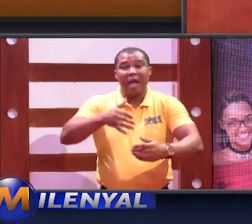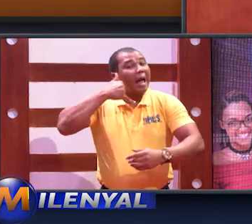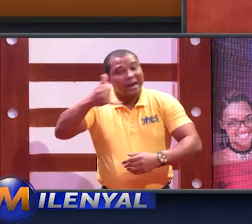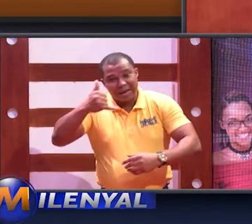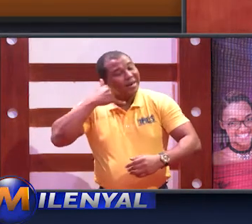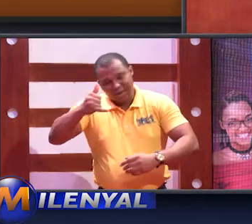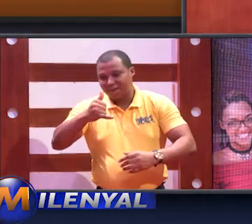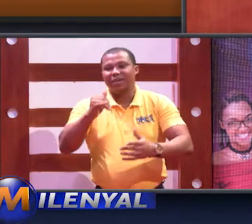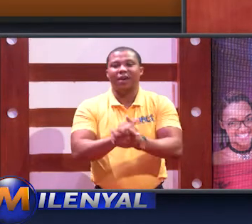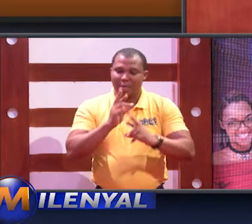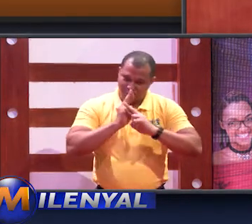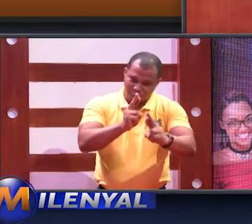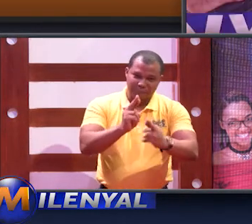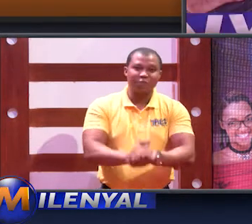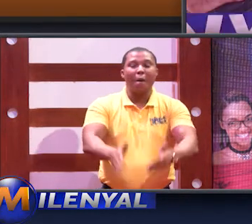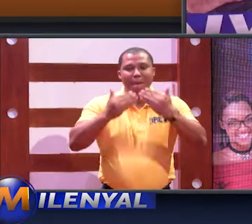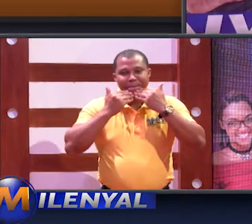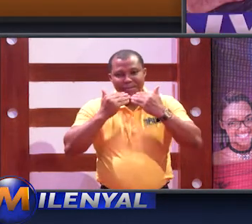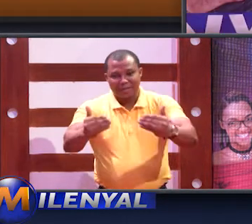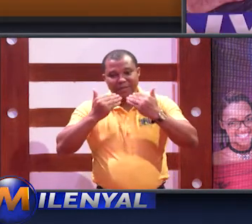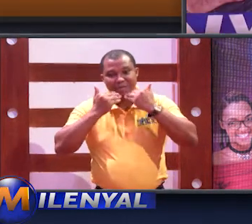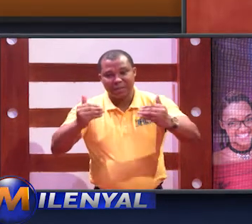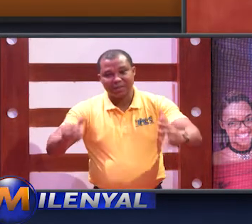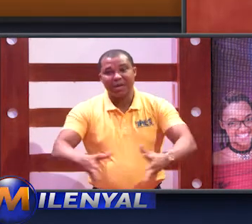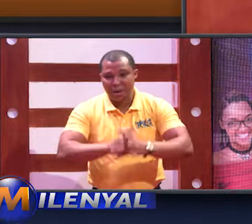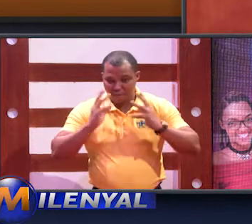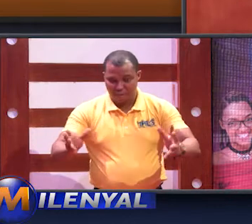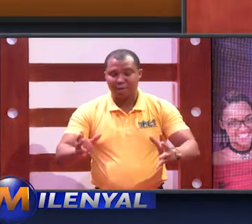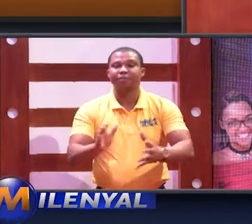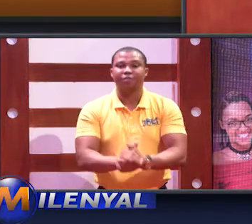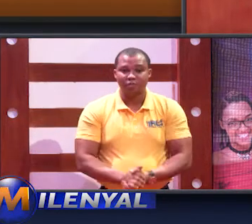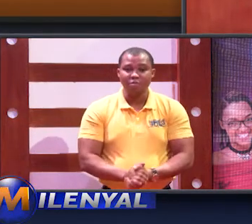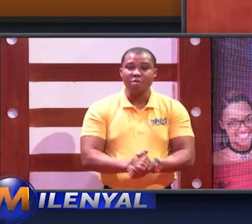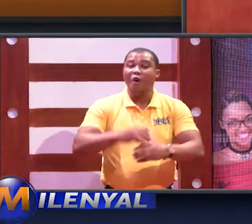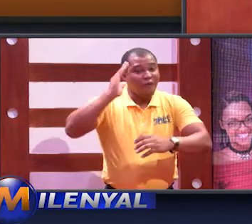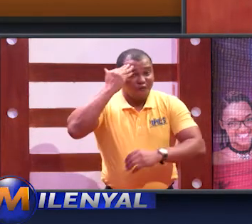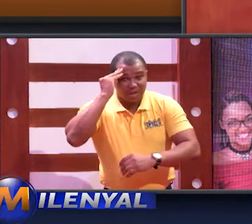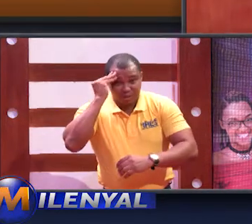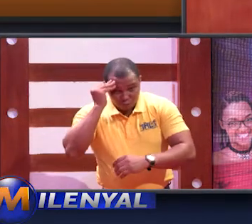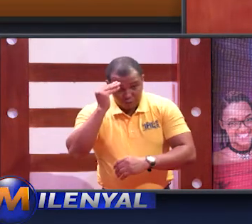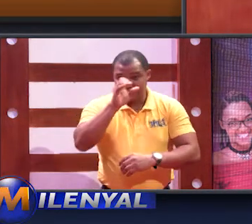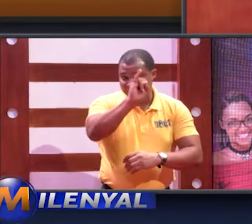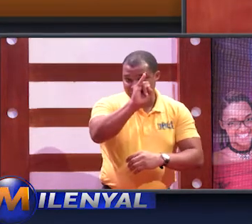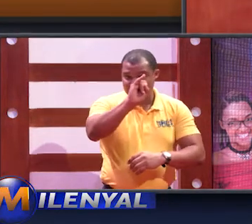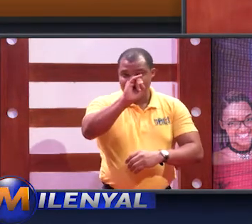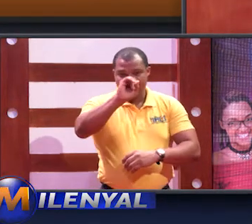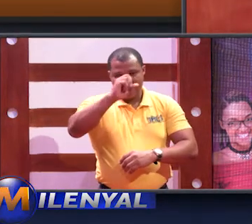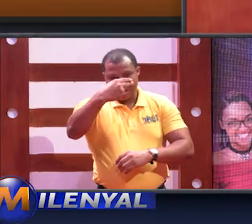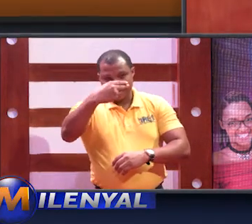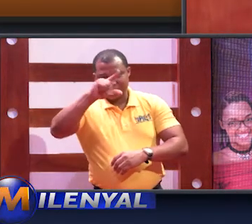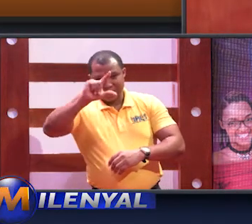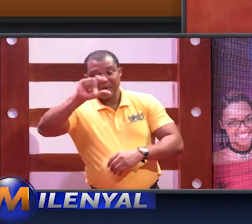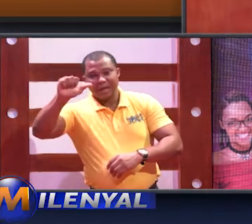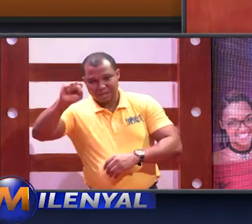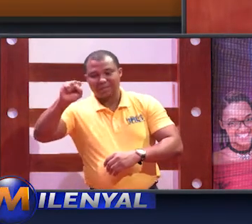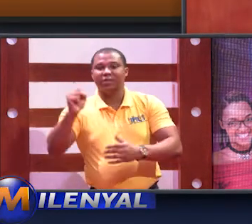jouons un message, on a fait suivi. Merci. Et ou qu'a sur Facebook, tout, ou tapez Institut Haïtien de Langue des Signes. Et puis, déjà là, quand vous commencez à